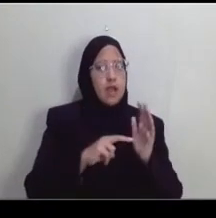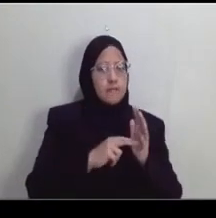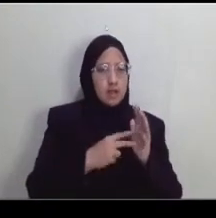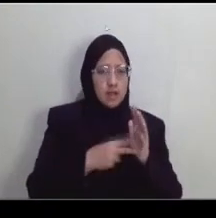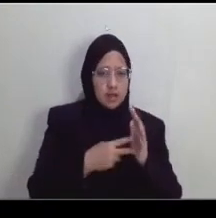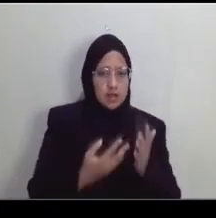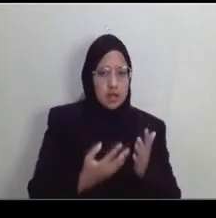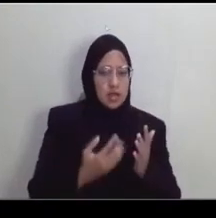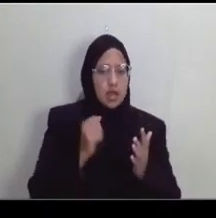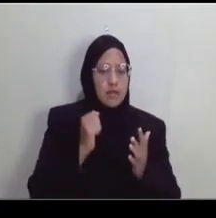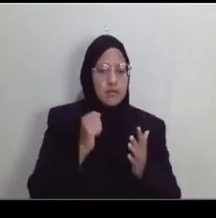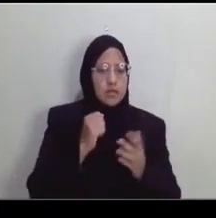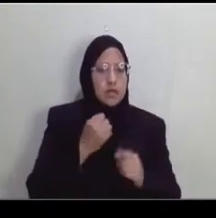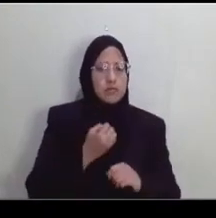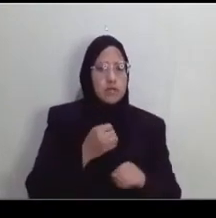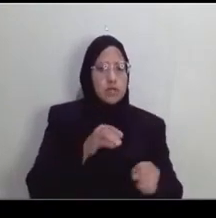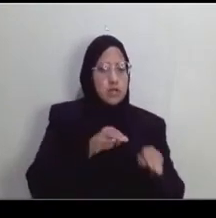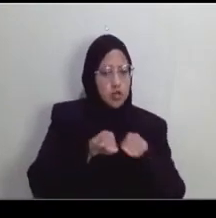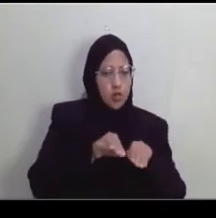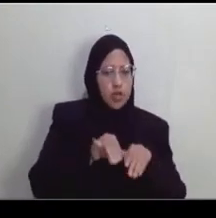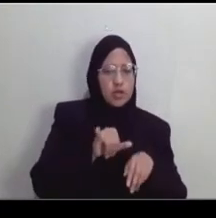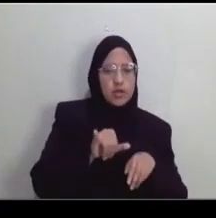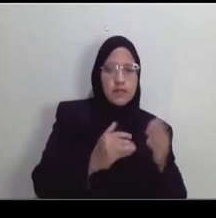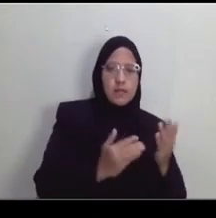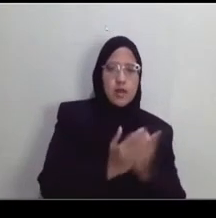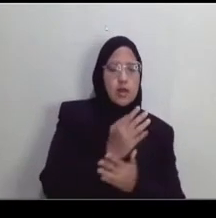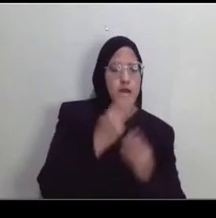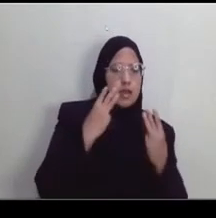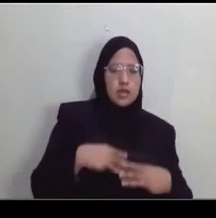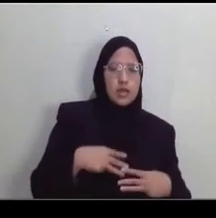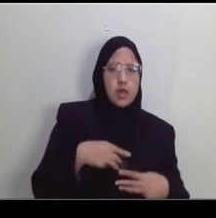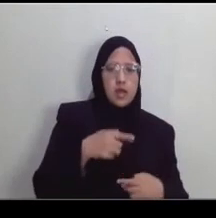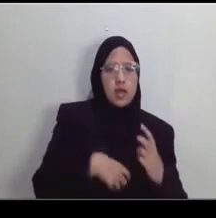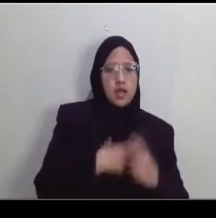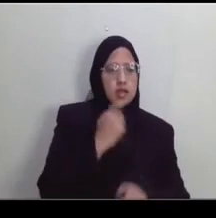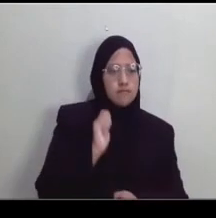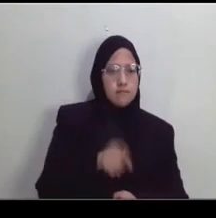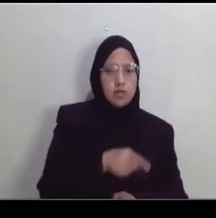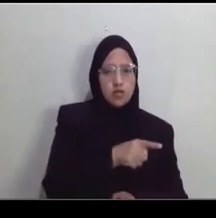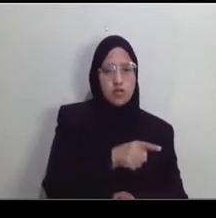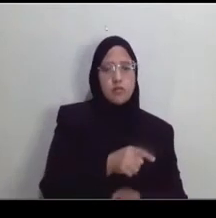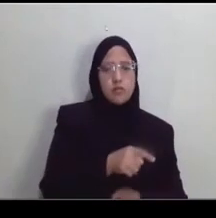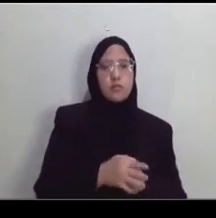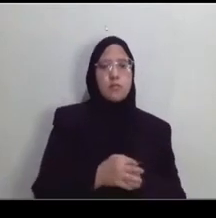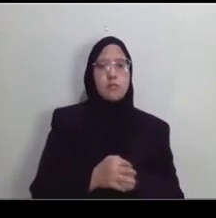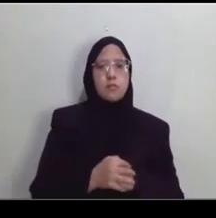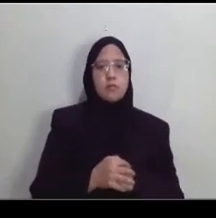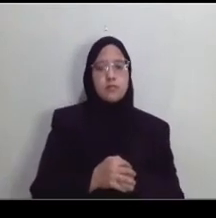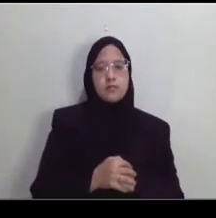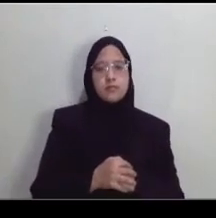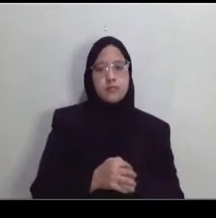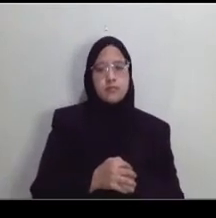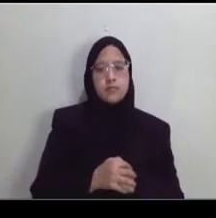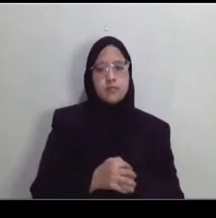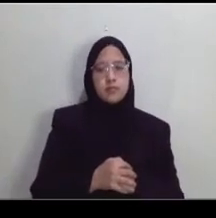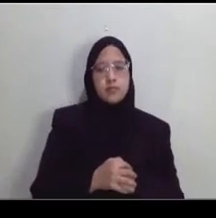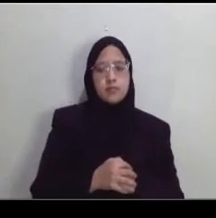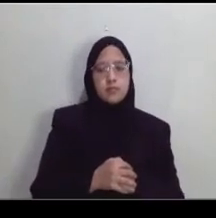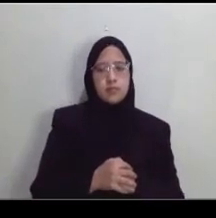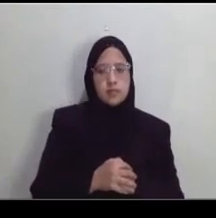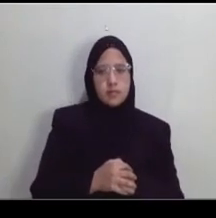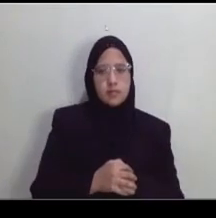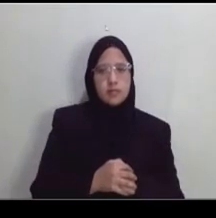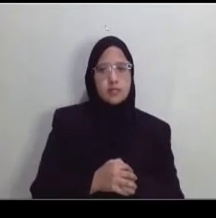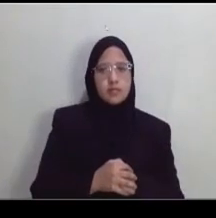atas pelanggaran etika yang dilakukannya sanksi dimaksud tidak boleh dan sekaligus tidak